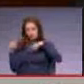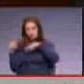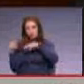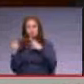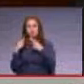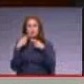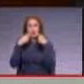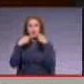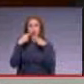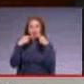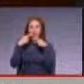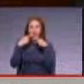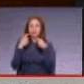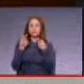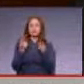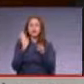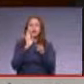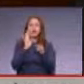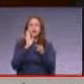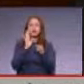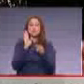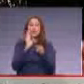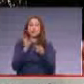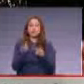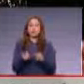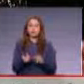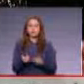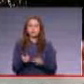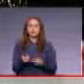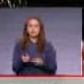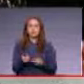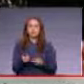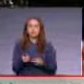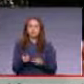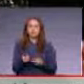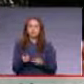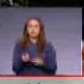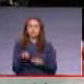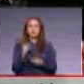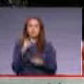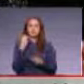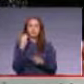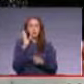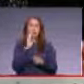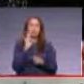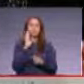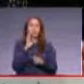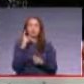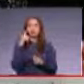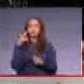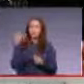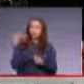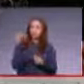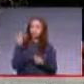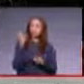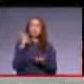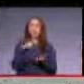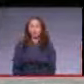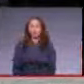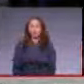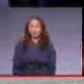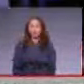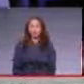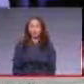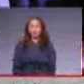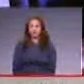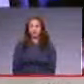طريقة الكلام، وازاي دي ما عندهاش الا 15 كلمة بس تقولهم، وازاي البصة، وازاي النظرة، ازاي الحاجات دي